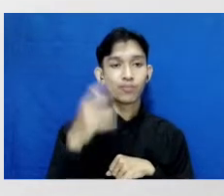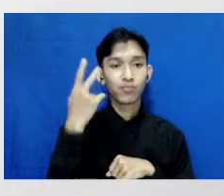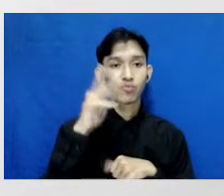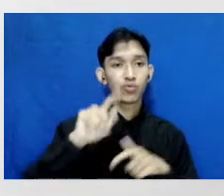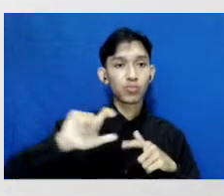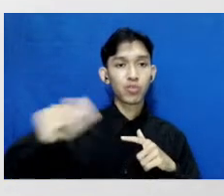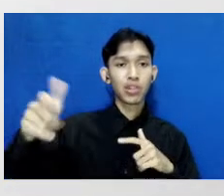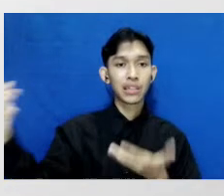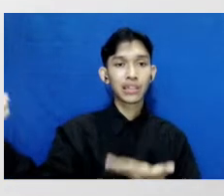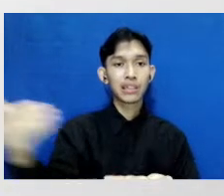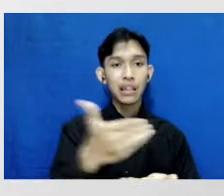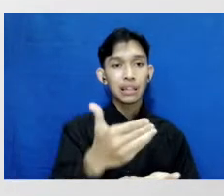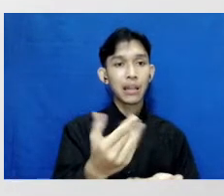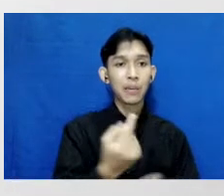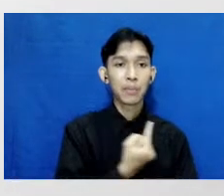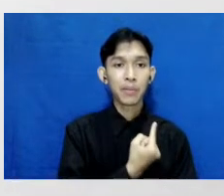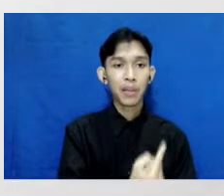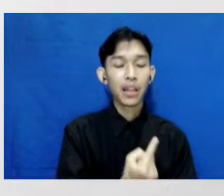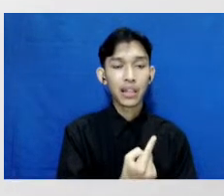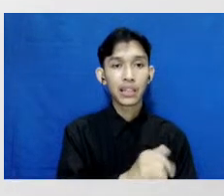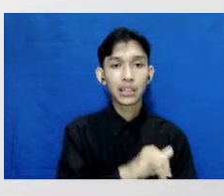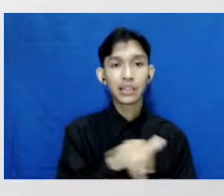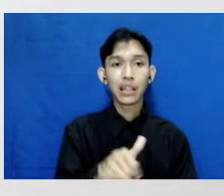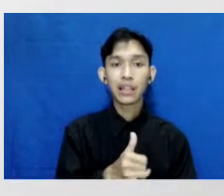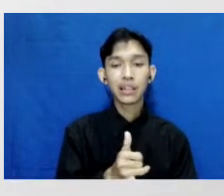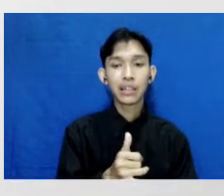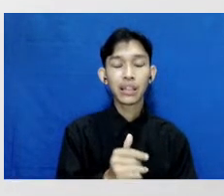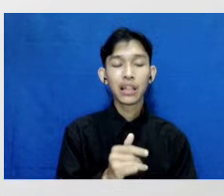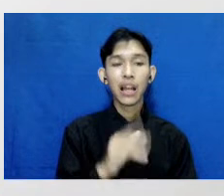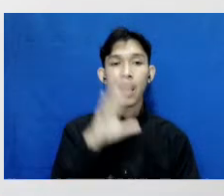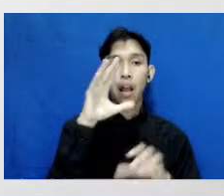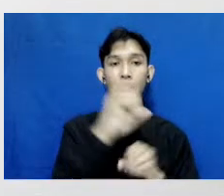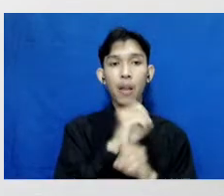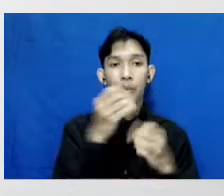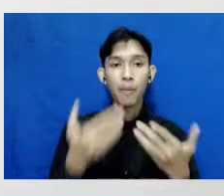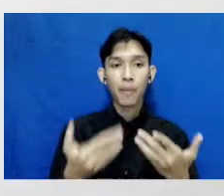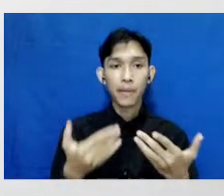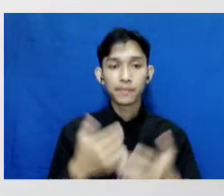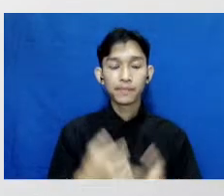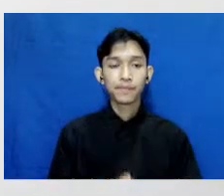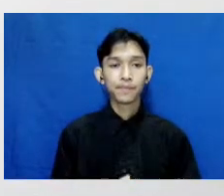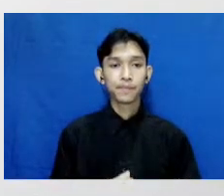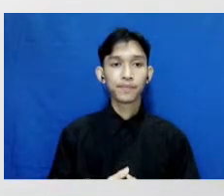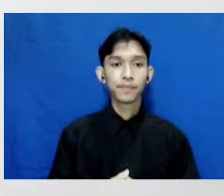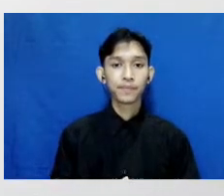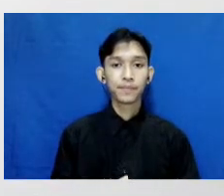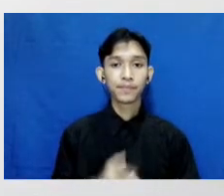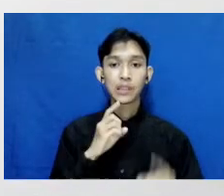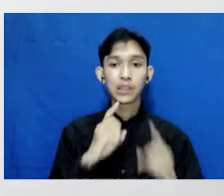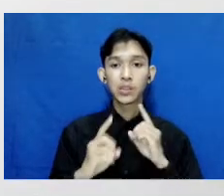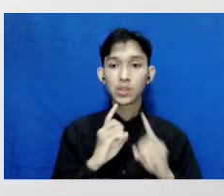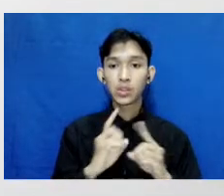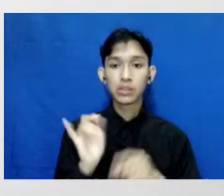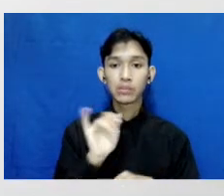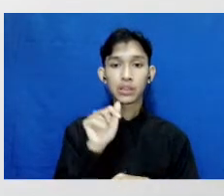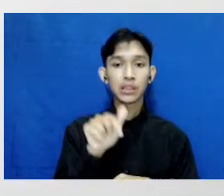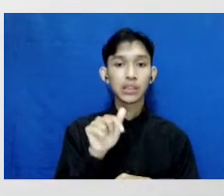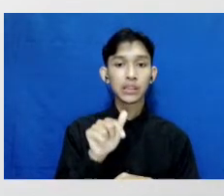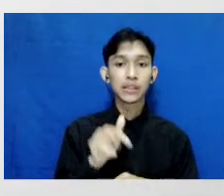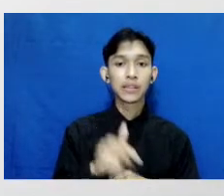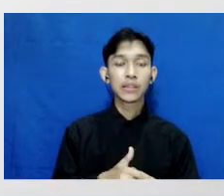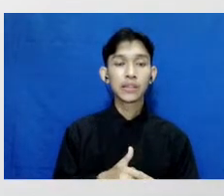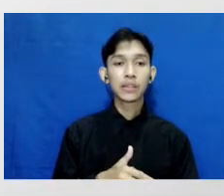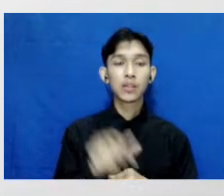data pribadi. Oleh karena itu, diharapkan agar melalui diskusi-diskusi seperti ini,